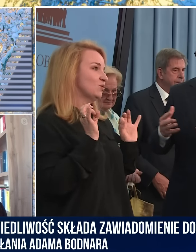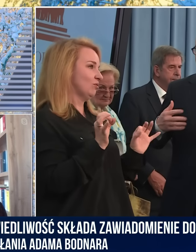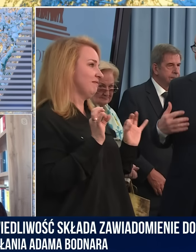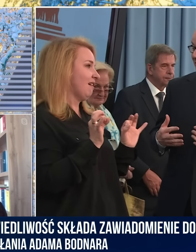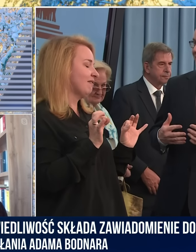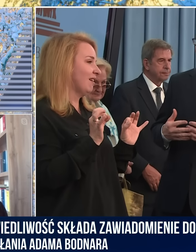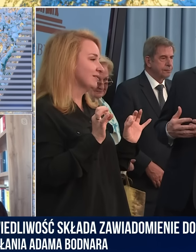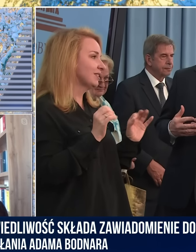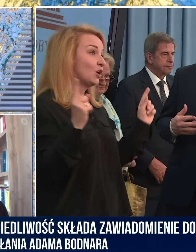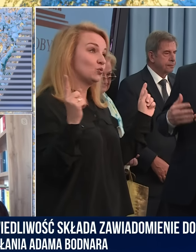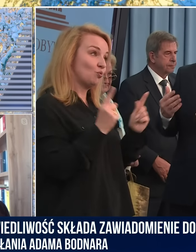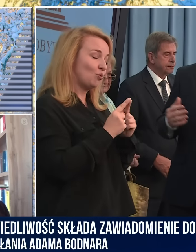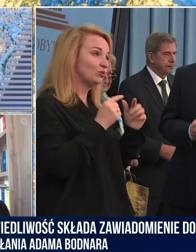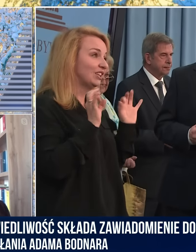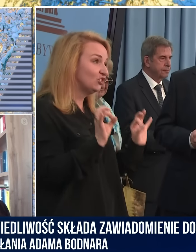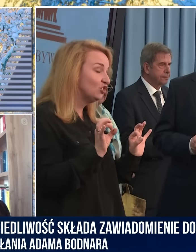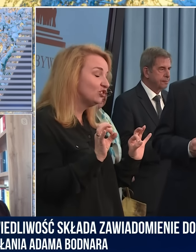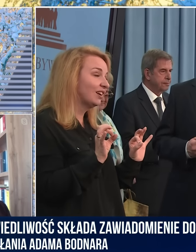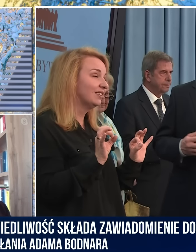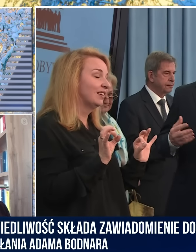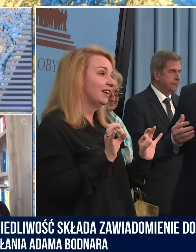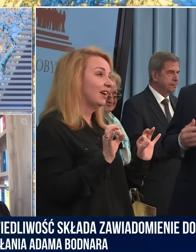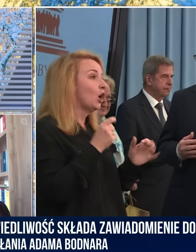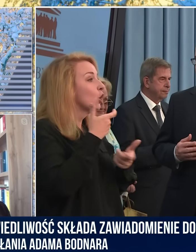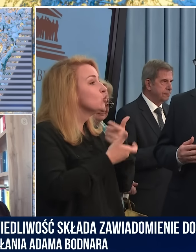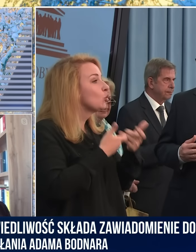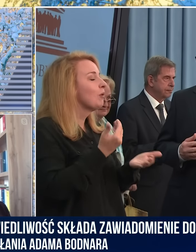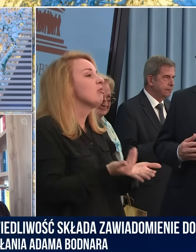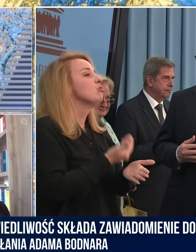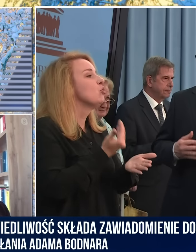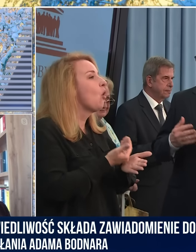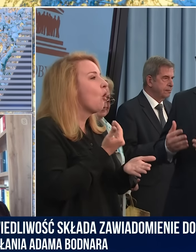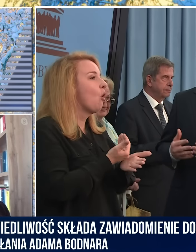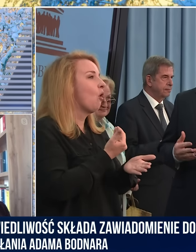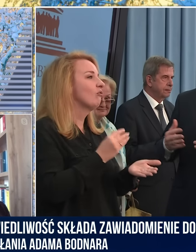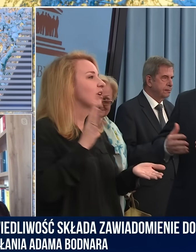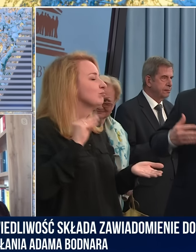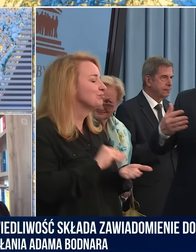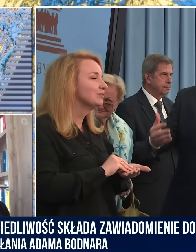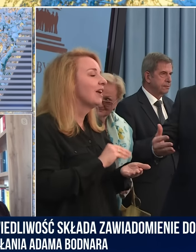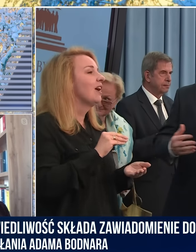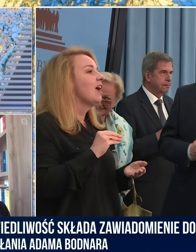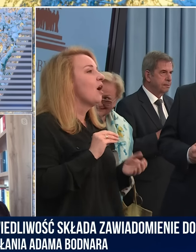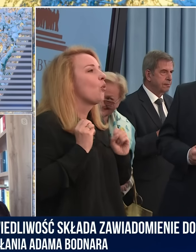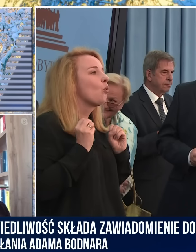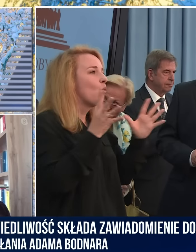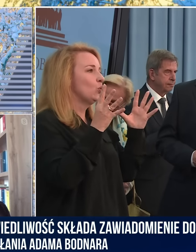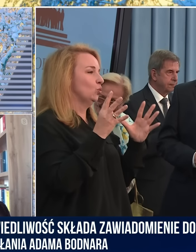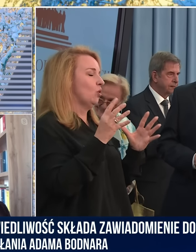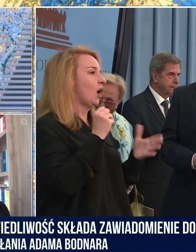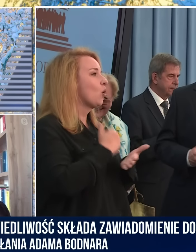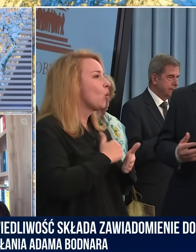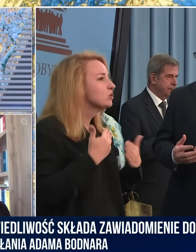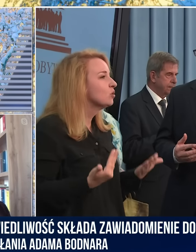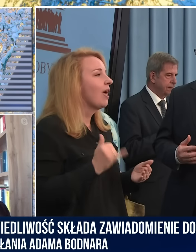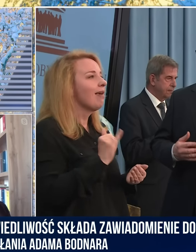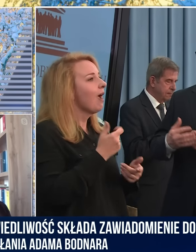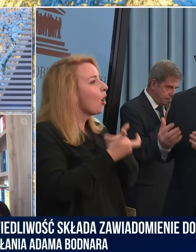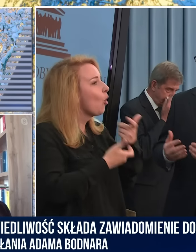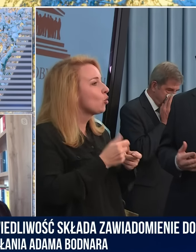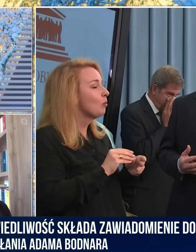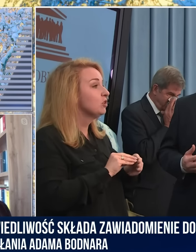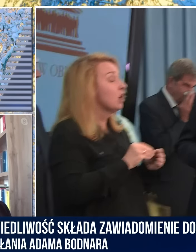powiedzmy. No ale myślę, że wszyscy zdajemy sobie sprawę, że w naturze tego rządu, jakby istotą jego polityki, w tym momencie chyba